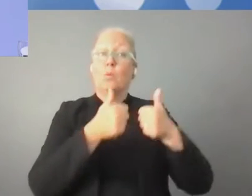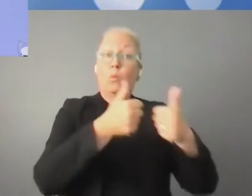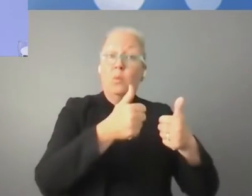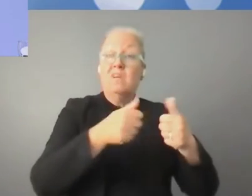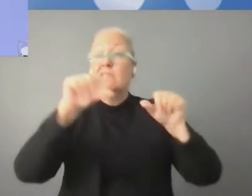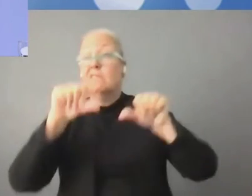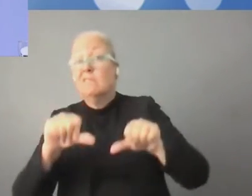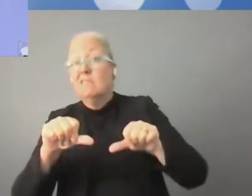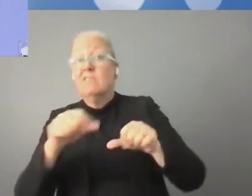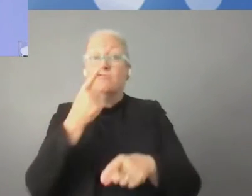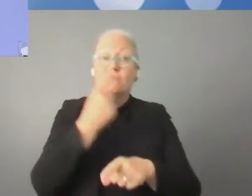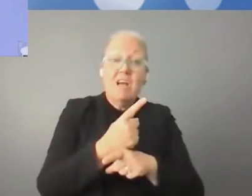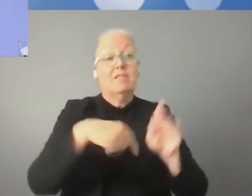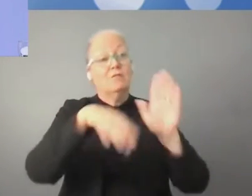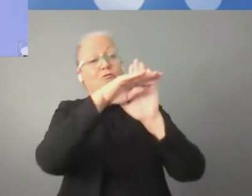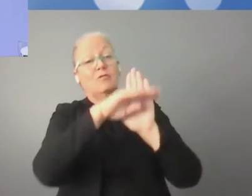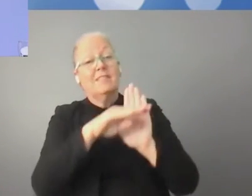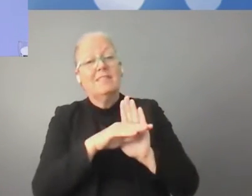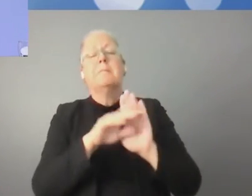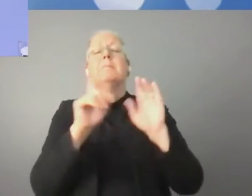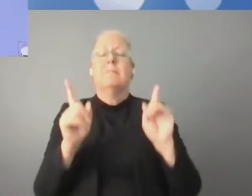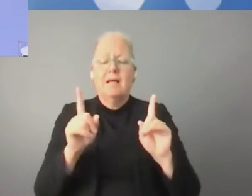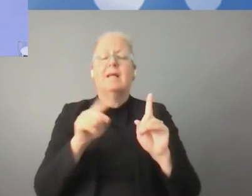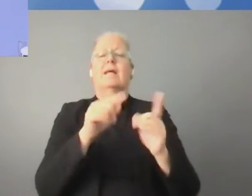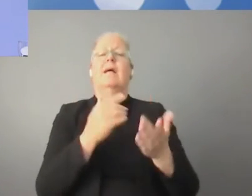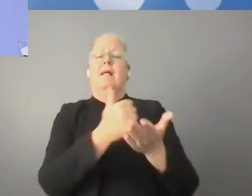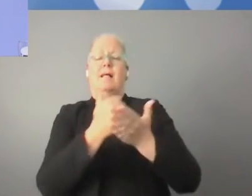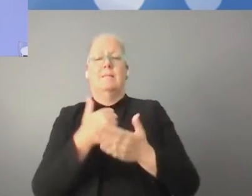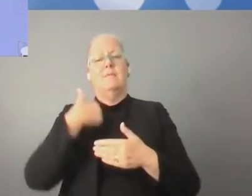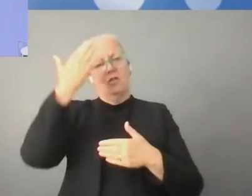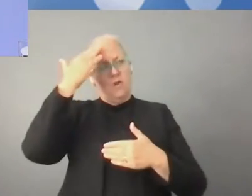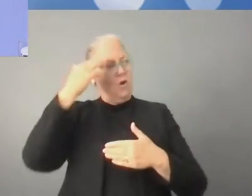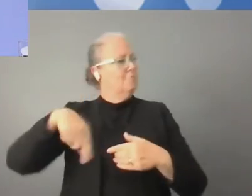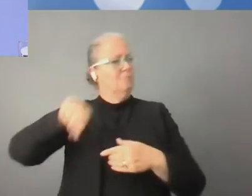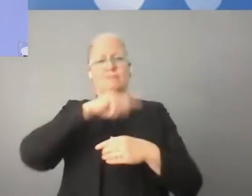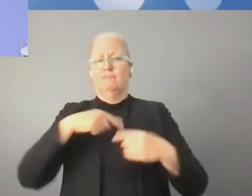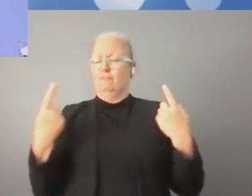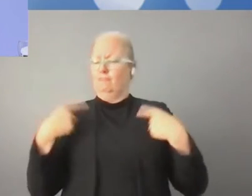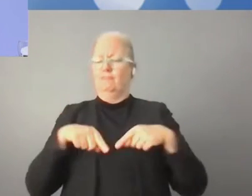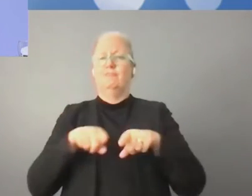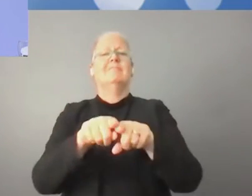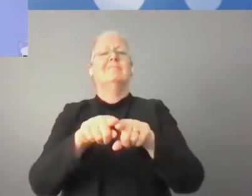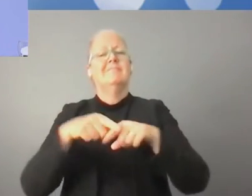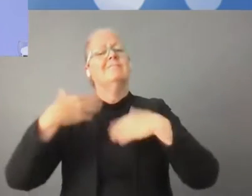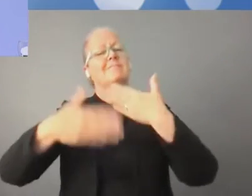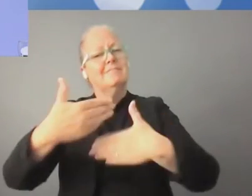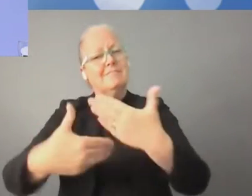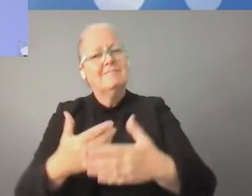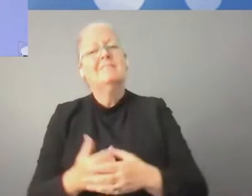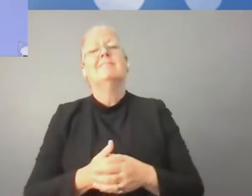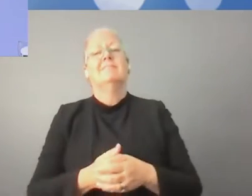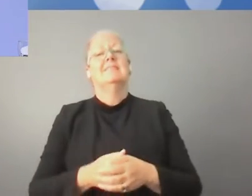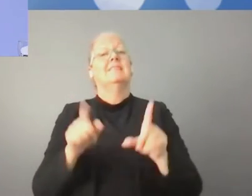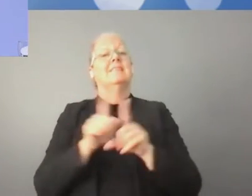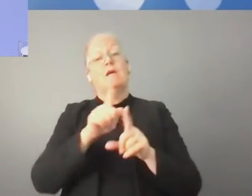зависят ли они от передовой практики частного сектора или от решения правительства. Но вот вопрос в